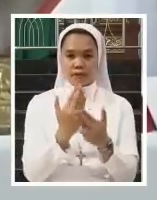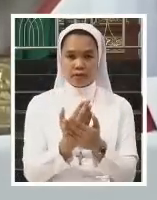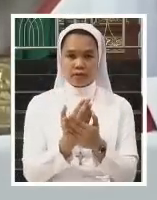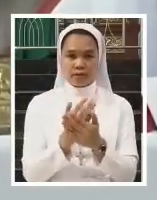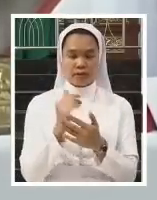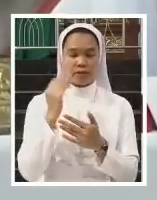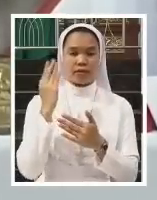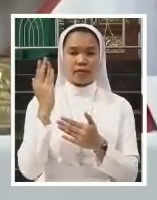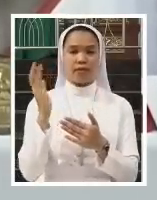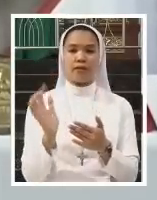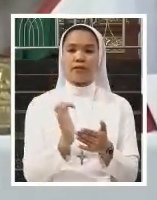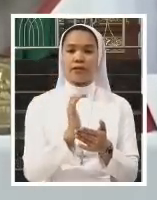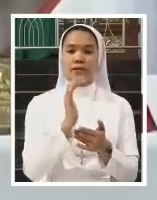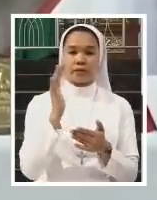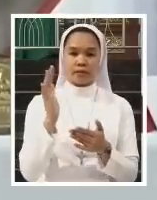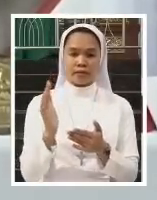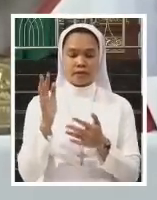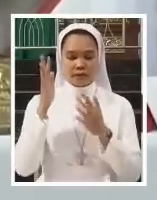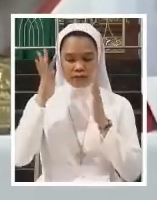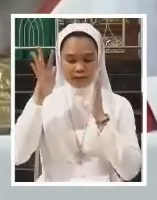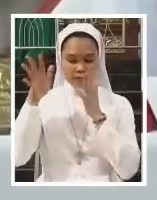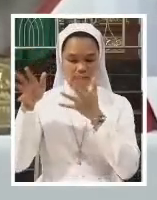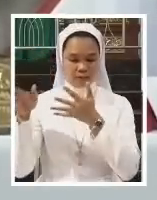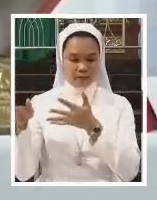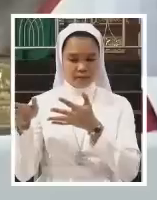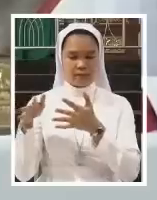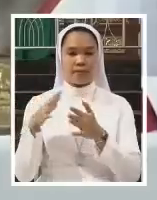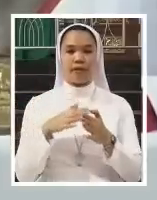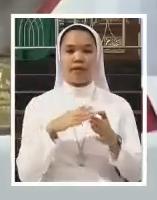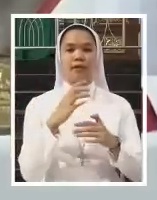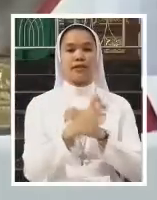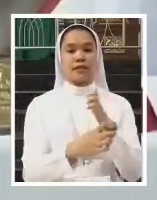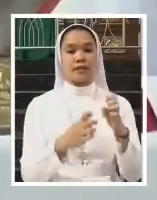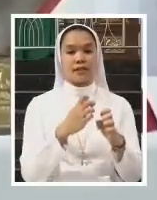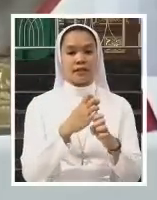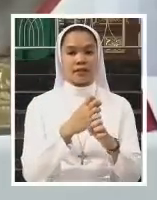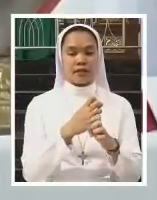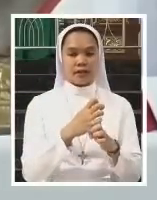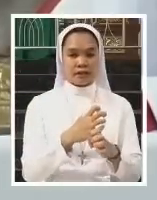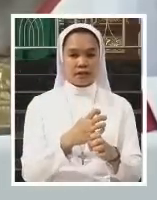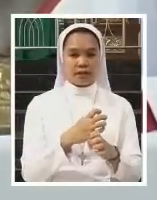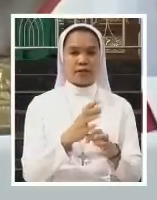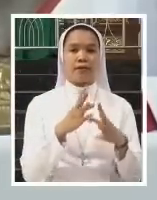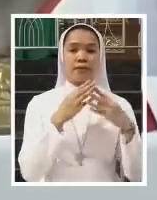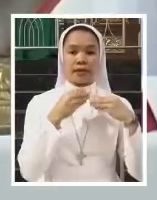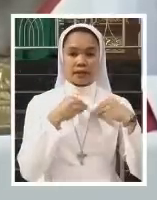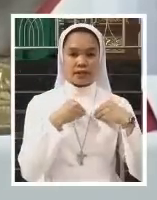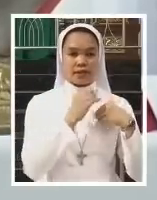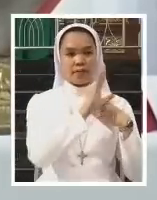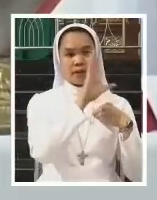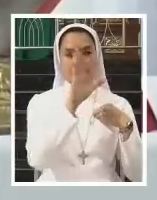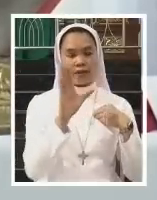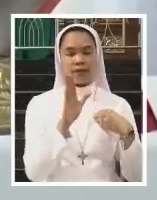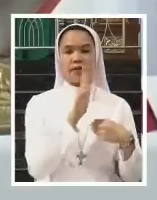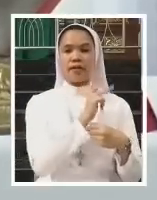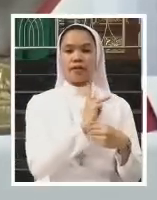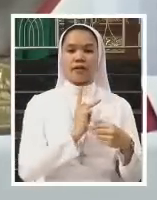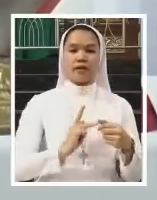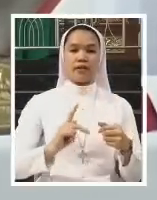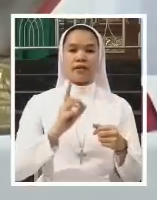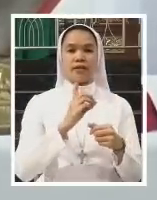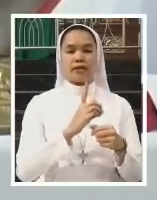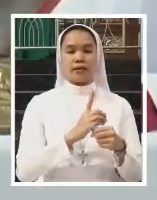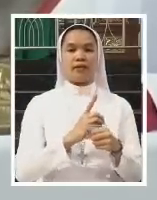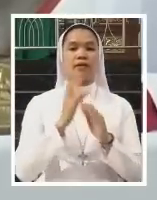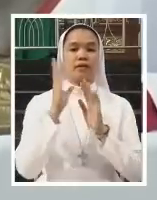sa imo, na nagtalikod na sa panahon na ini, mabuot mong akoon sa imong kahadean.